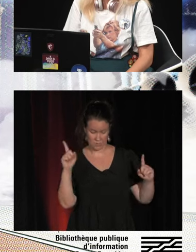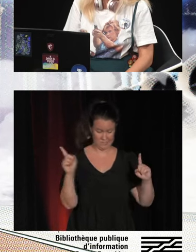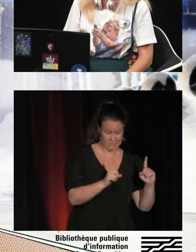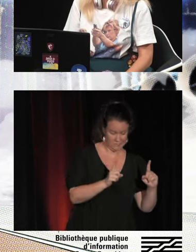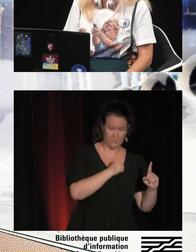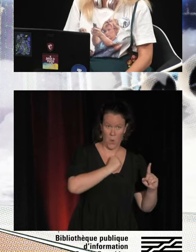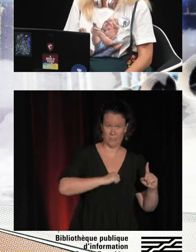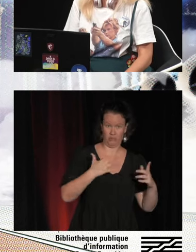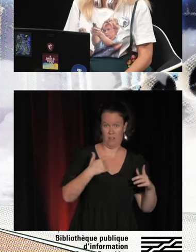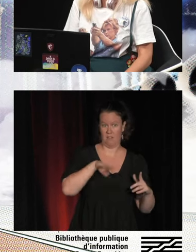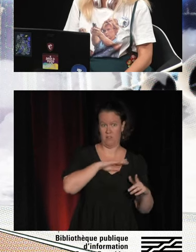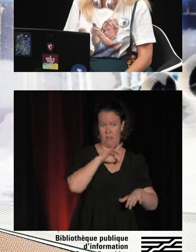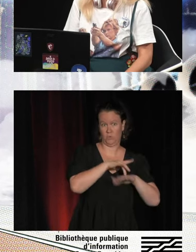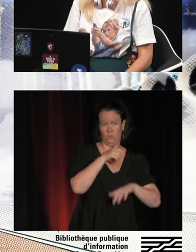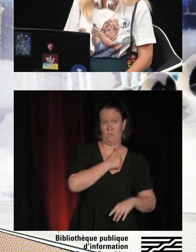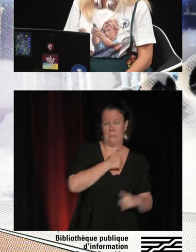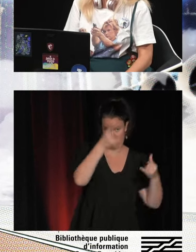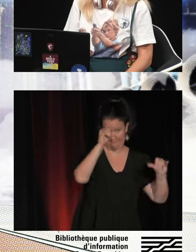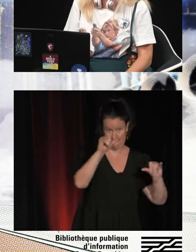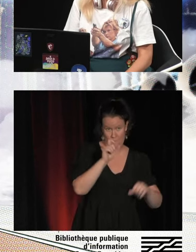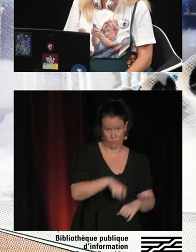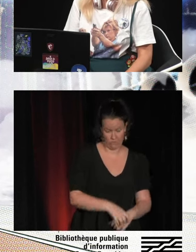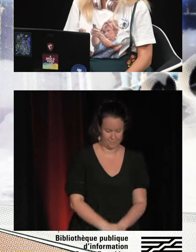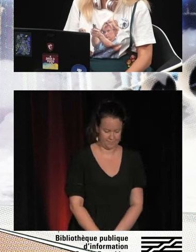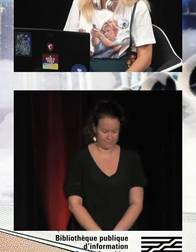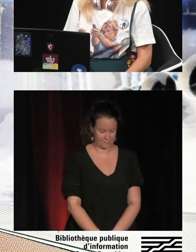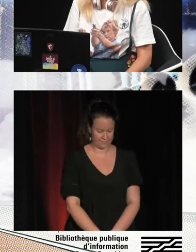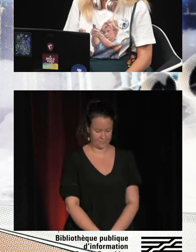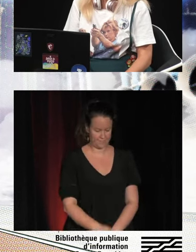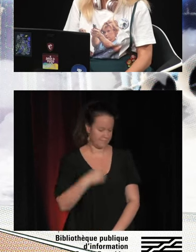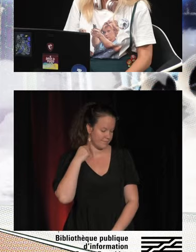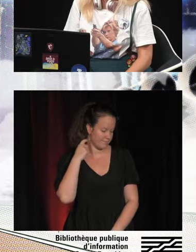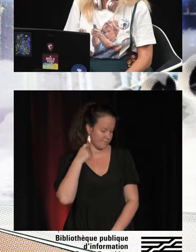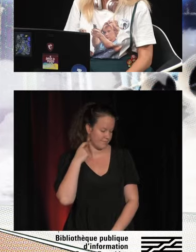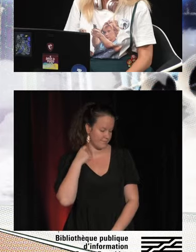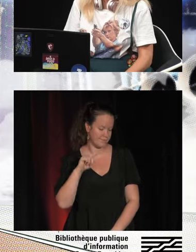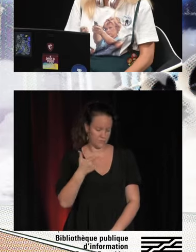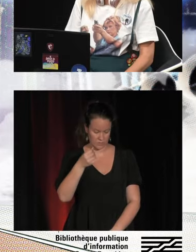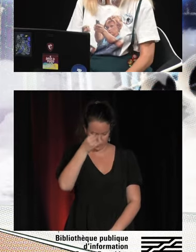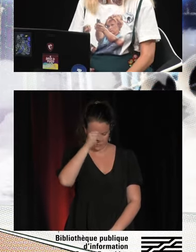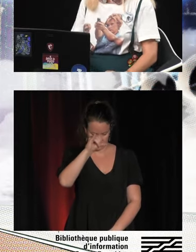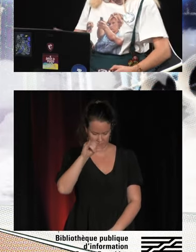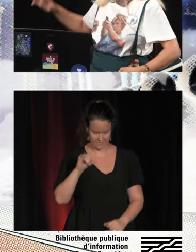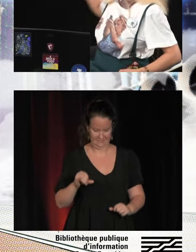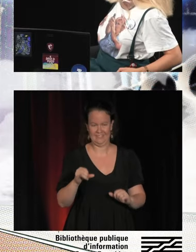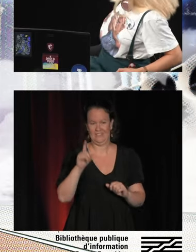vie. Hop, on retraverse, on repasse ici, il y a un deuxième yak, c'est là qu'il faut faire